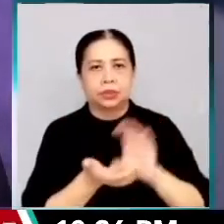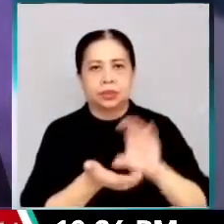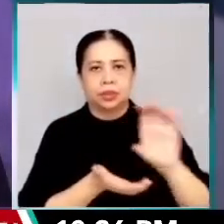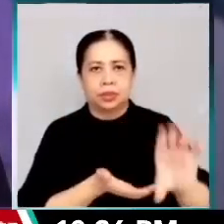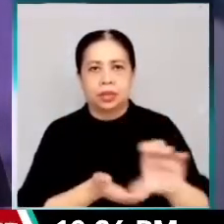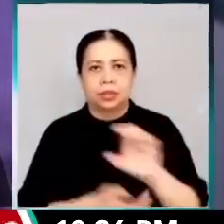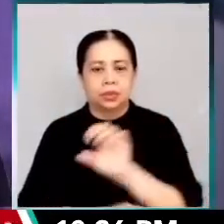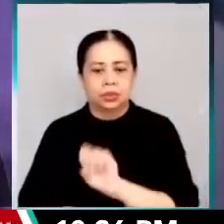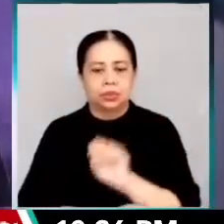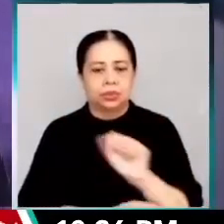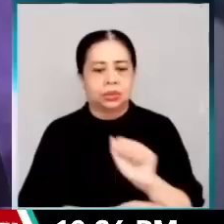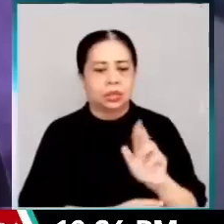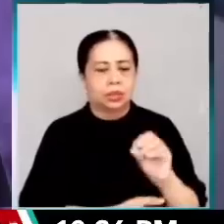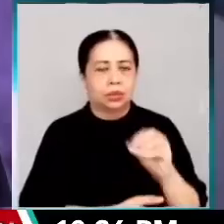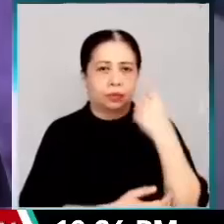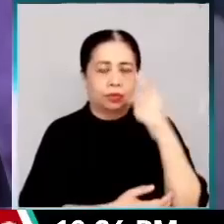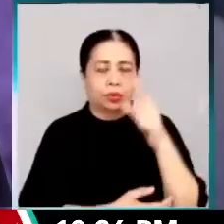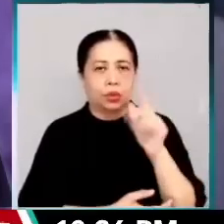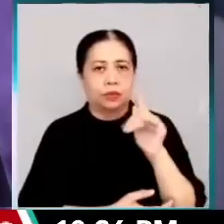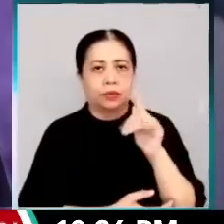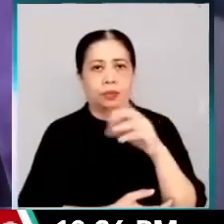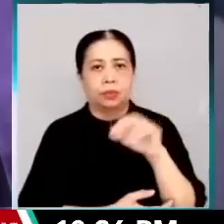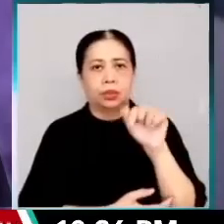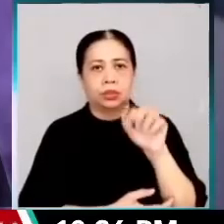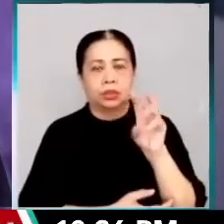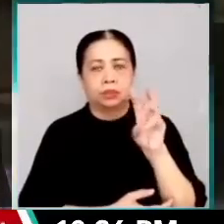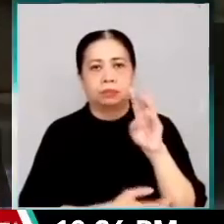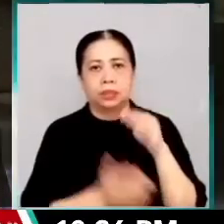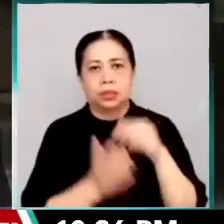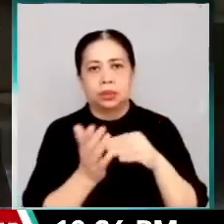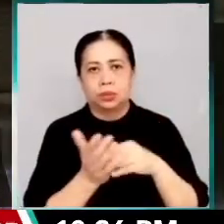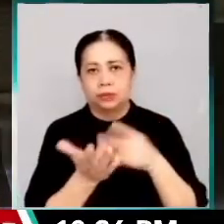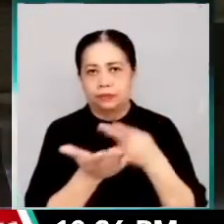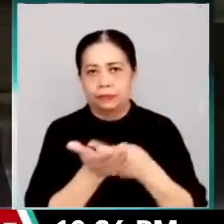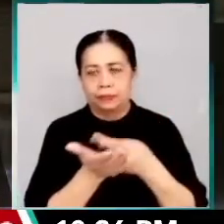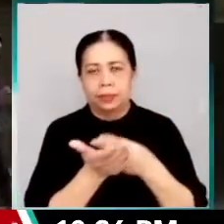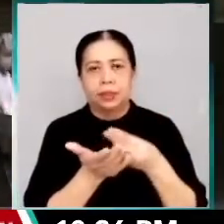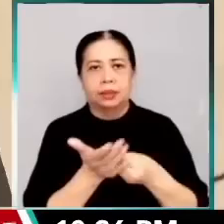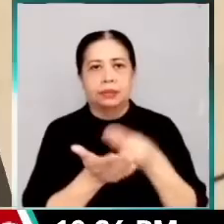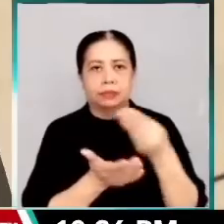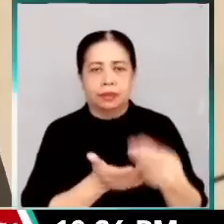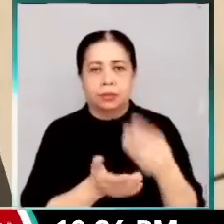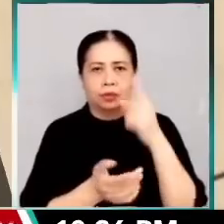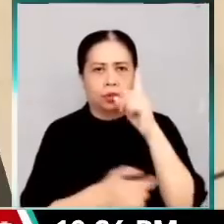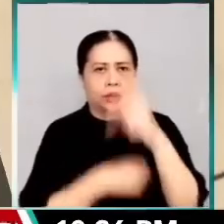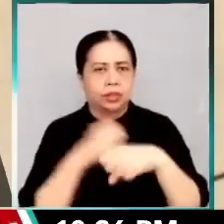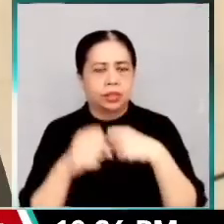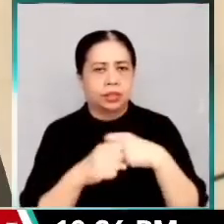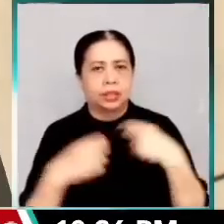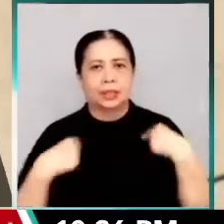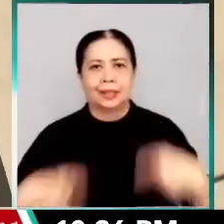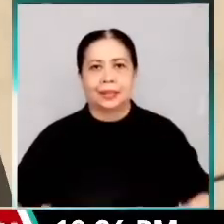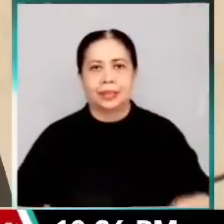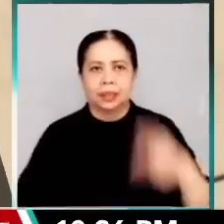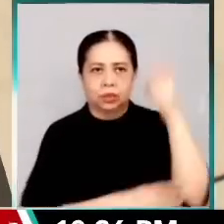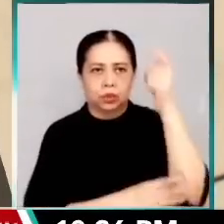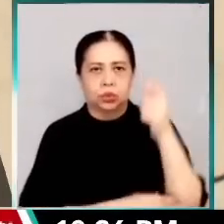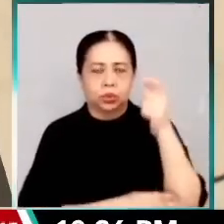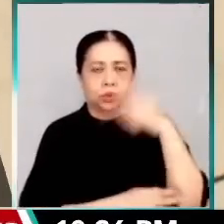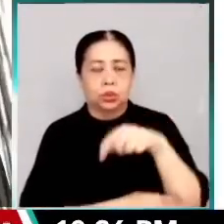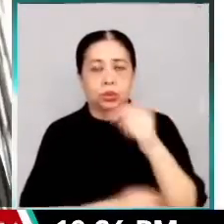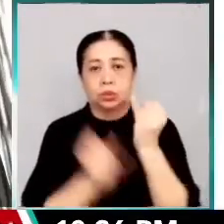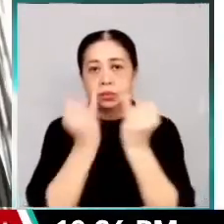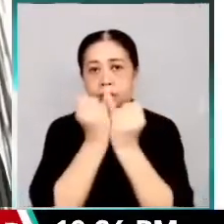sa 25.16 billion pesos na pondo para ito sa one-year health insurance premiums ng mga PhilHealth member